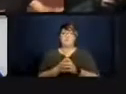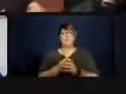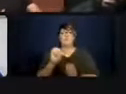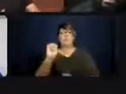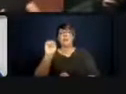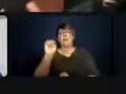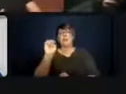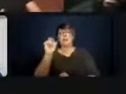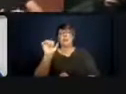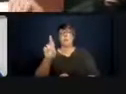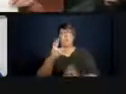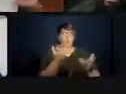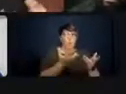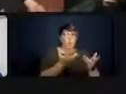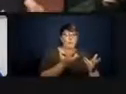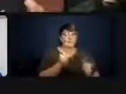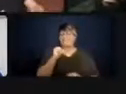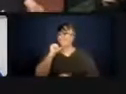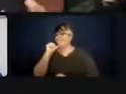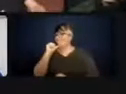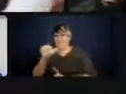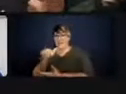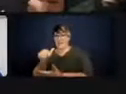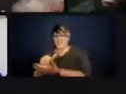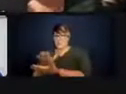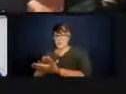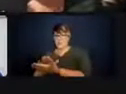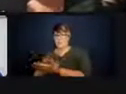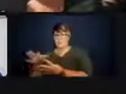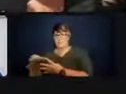Kwa hivyo, ili kuendelea na kazi hii,